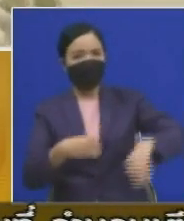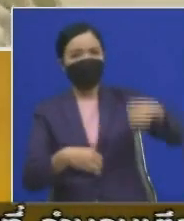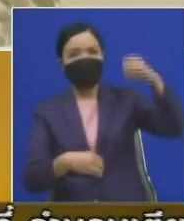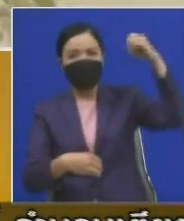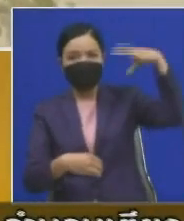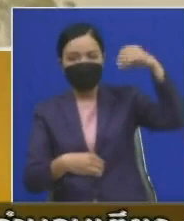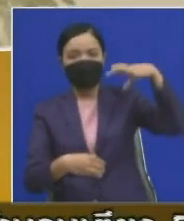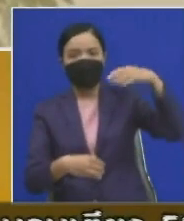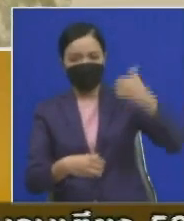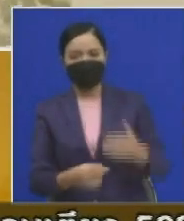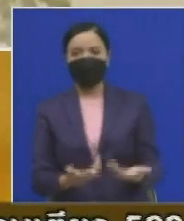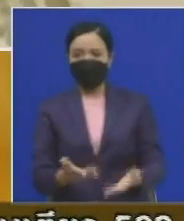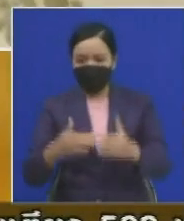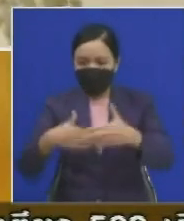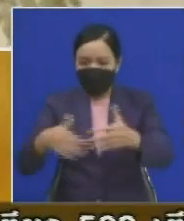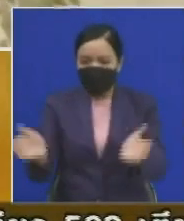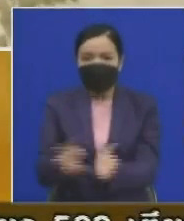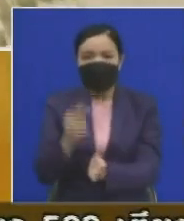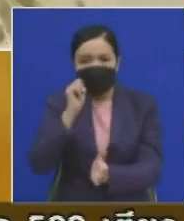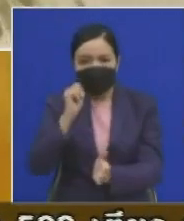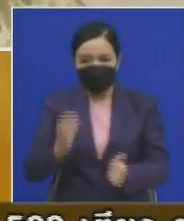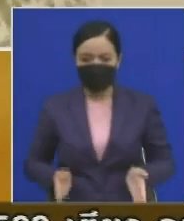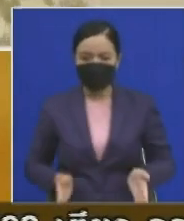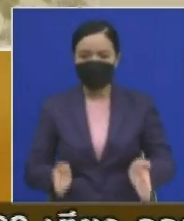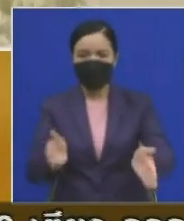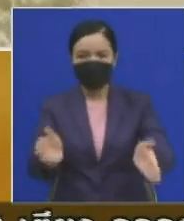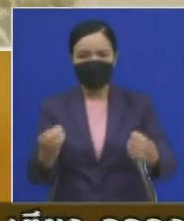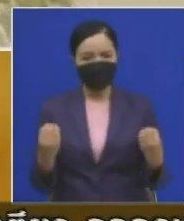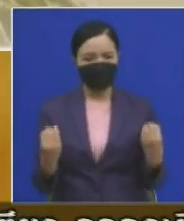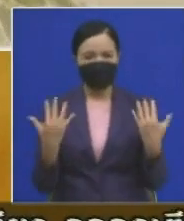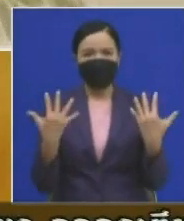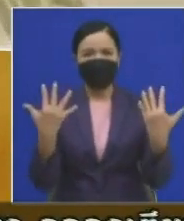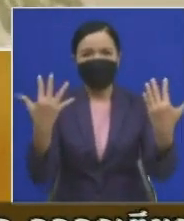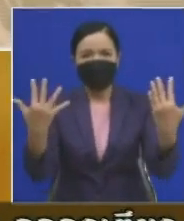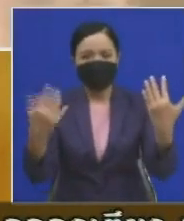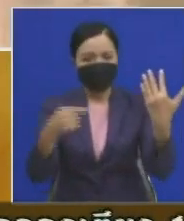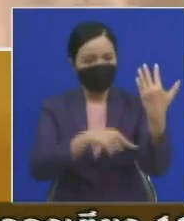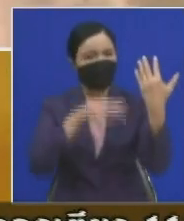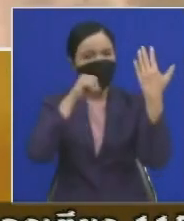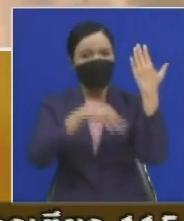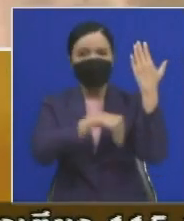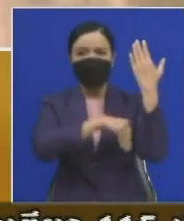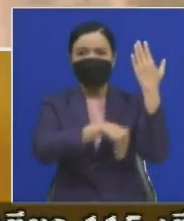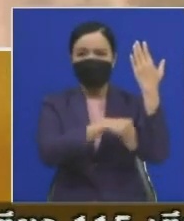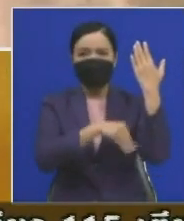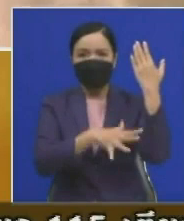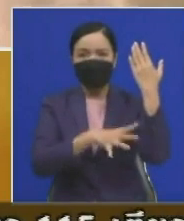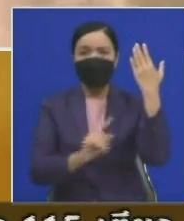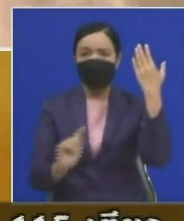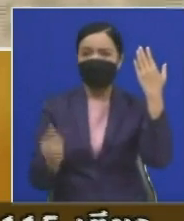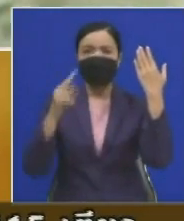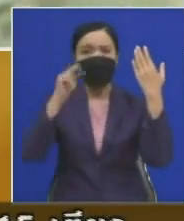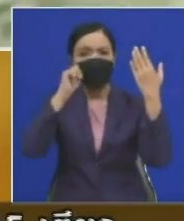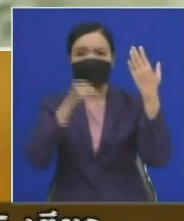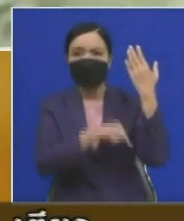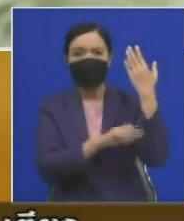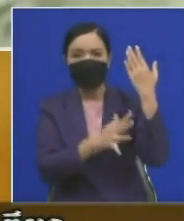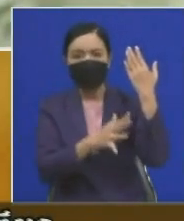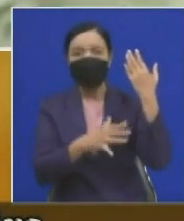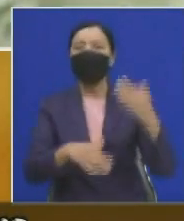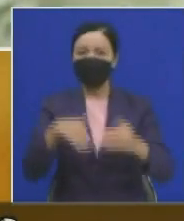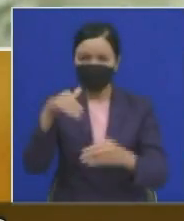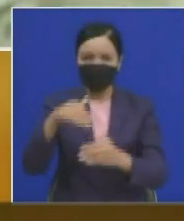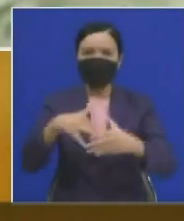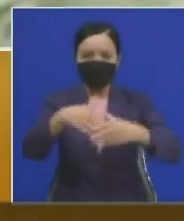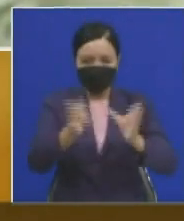ตนไมยก่อนตัถนนแล้วปลูกต้นไม้ แลวต้ไม้มจะอยู่ยัไงในเมื่อมไม่มน้ำ เขาก็มีบอน้ำ